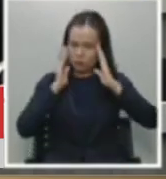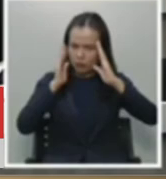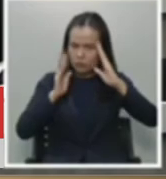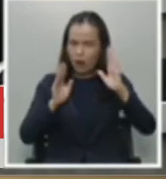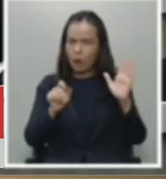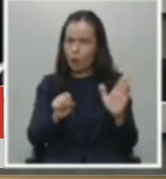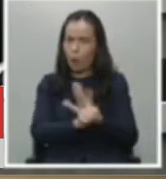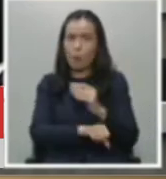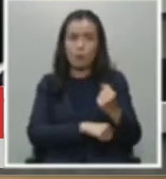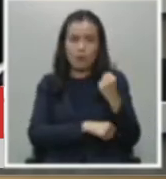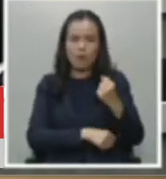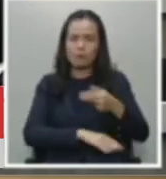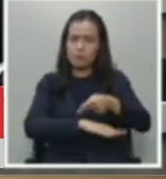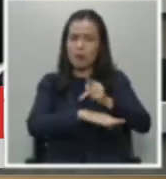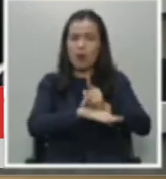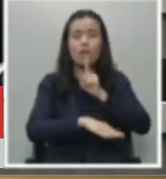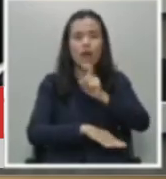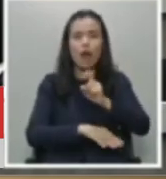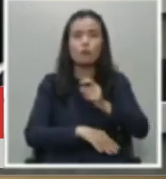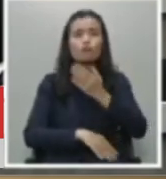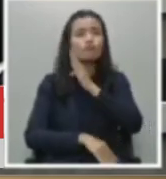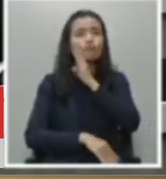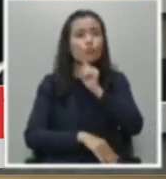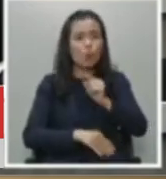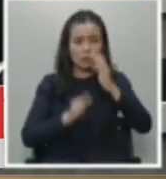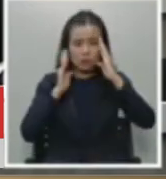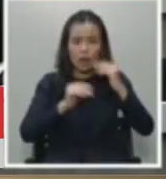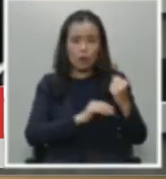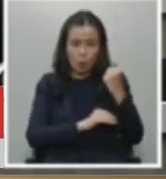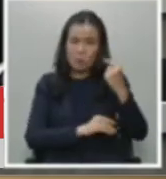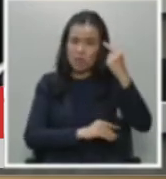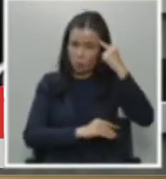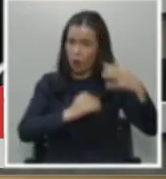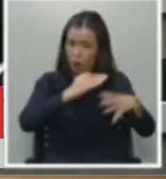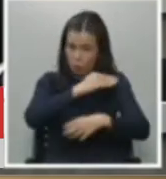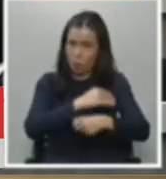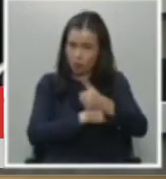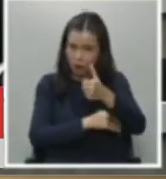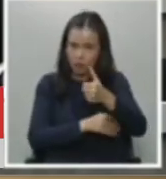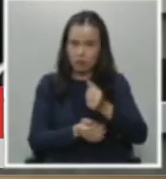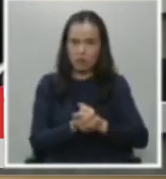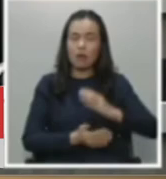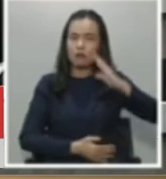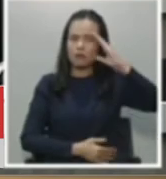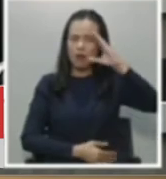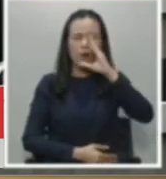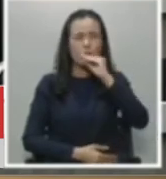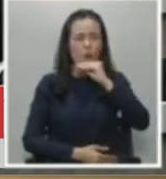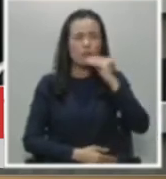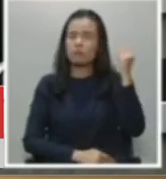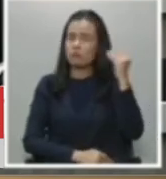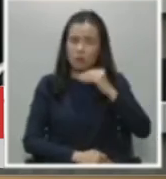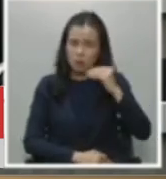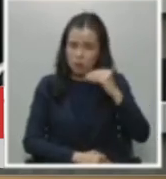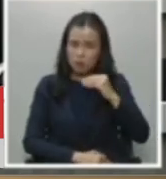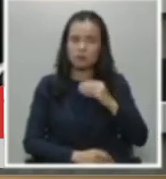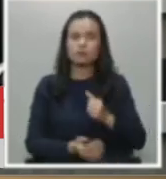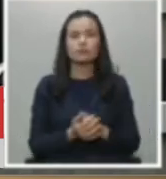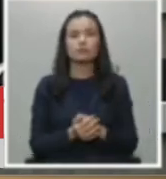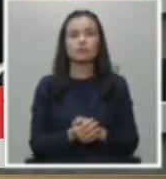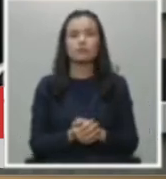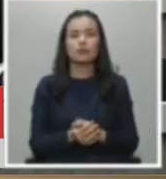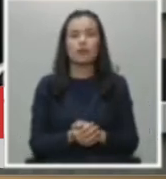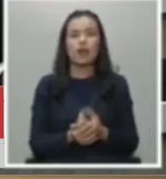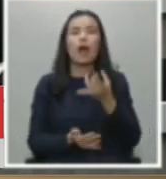ครับผมถามท่านประธานถ้าไม่ละหลวมจะเกิดเหตุการณ์แบบนี้หรอครับกองทัพพูดอยู่เสมออะไรอะไ